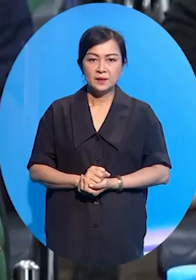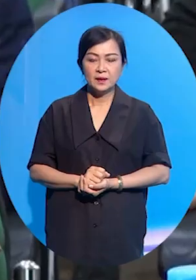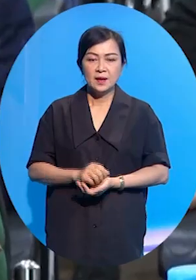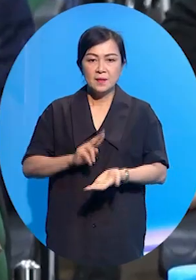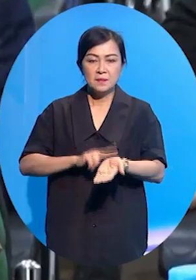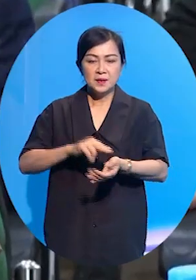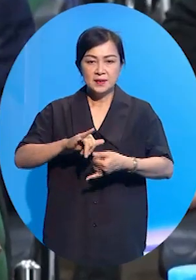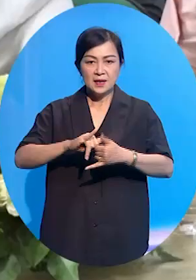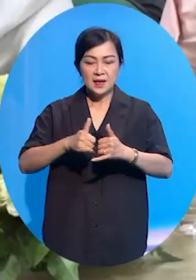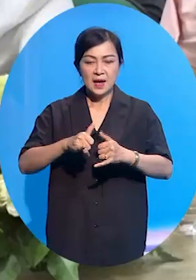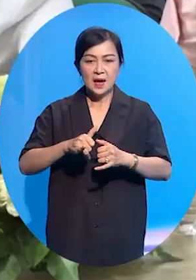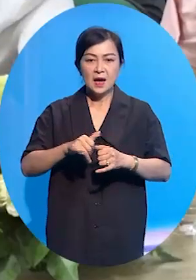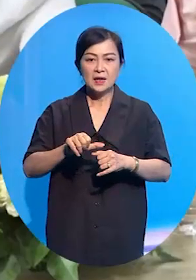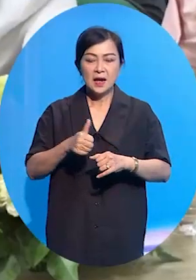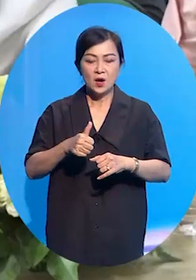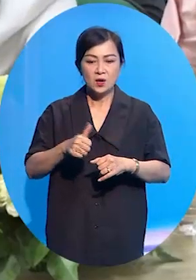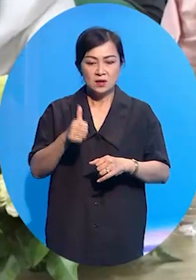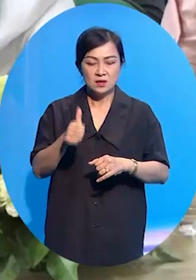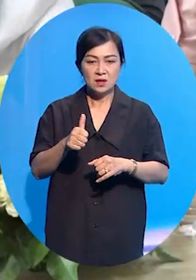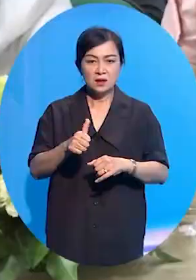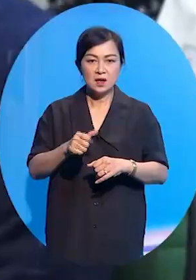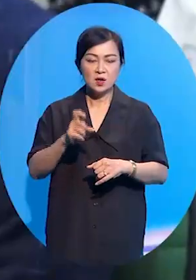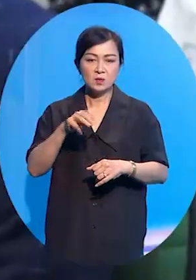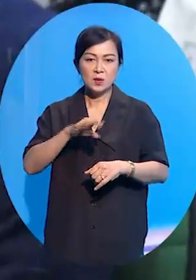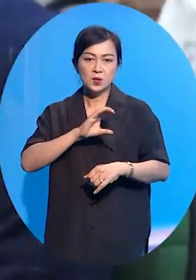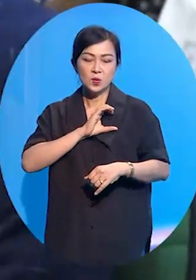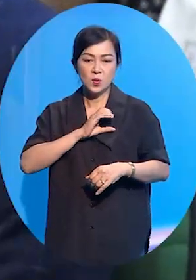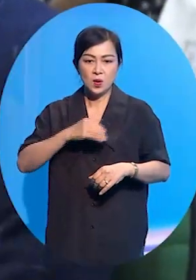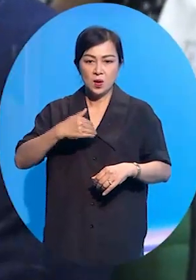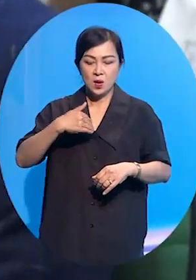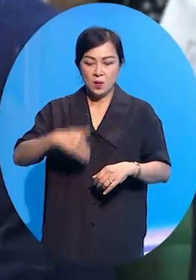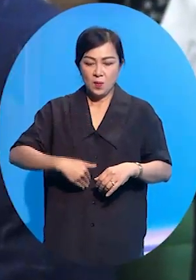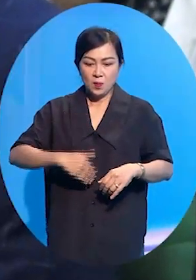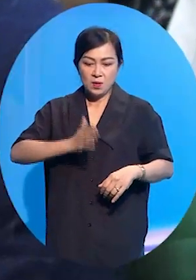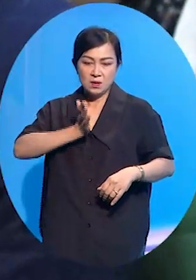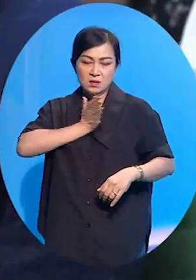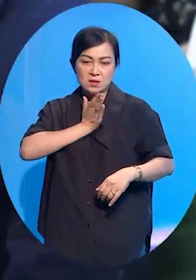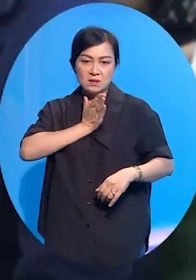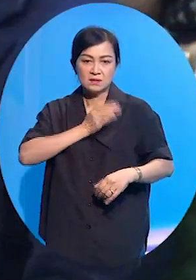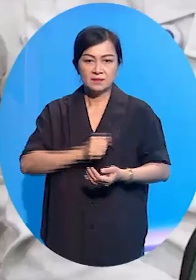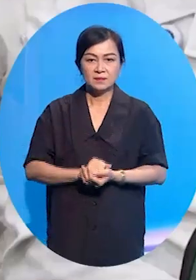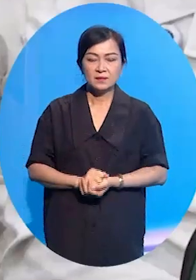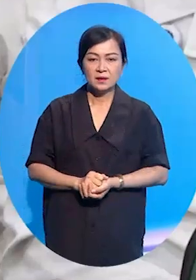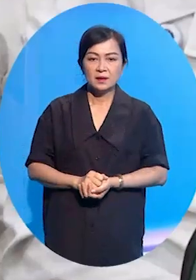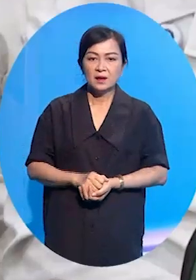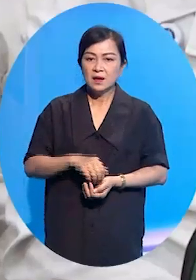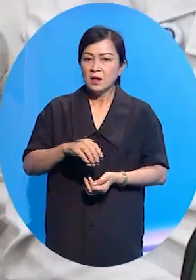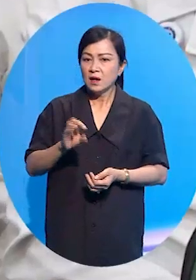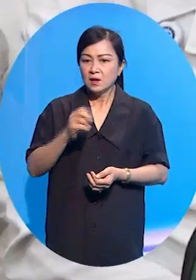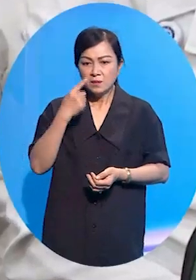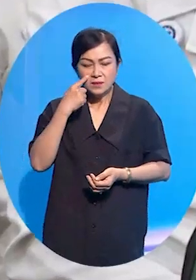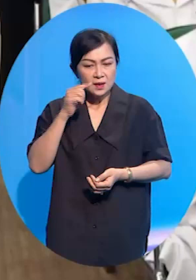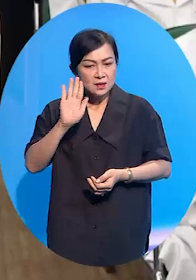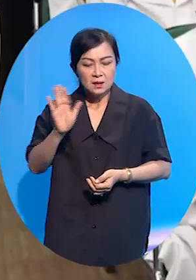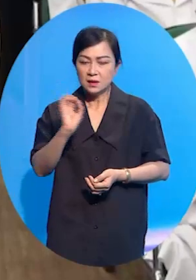thể xảy ra ở bất kỳ động mạch nào, phổ biến nhất là phình động mạch chủ, bụng và ngực. Phình động mạch chủ là một sát thủ thầm lặng và thường không có triệu